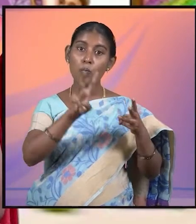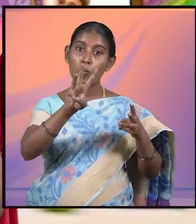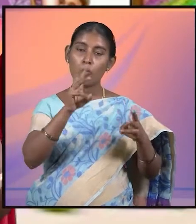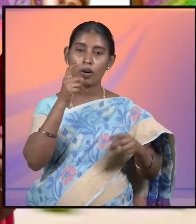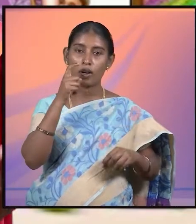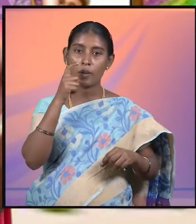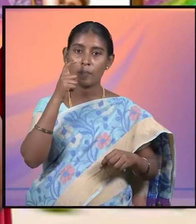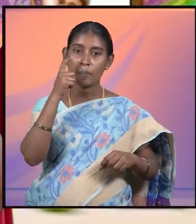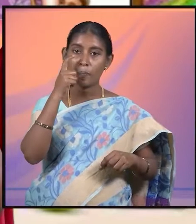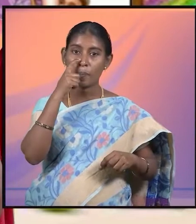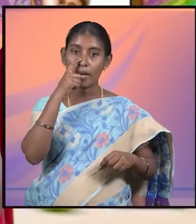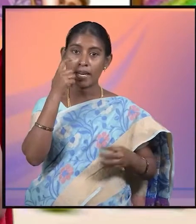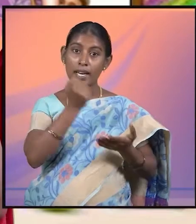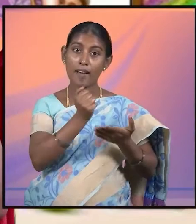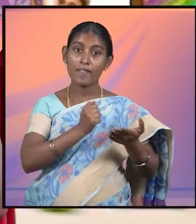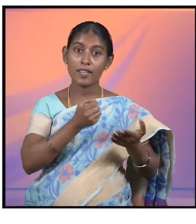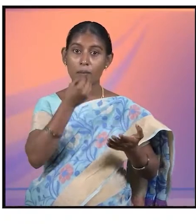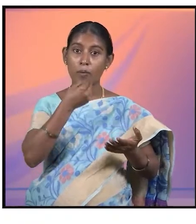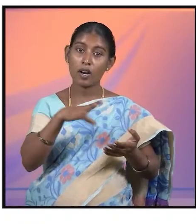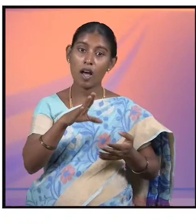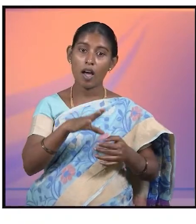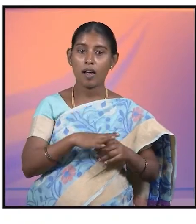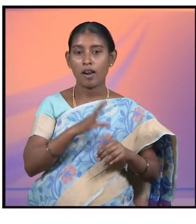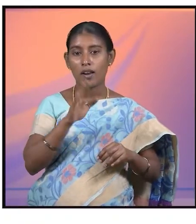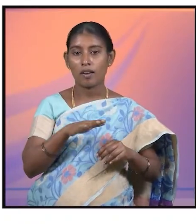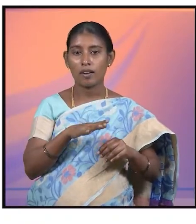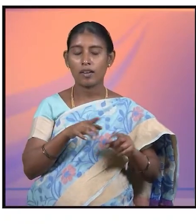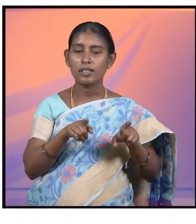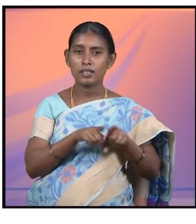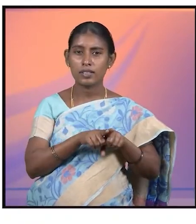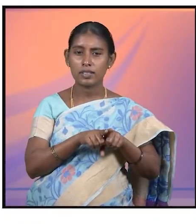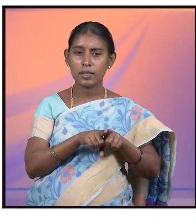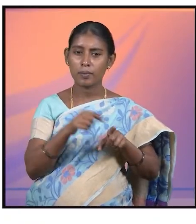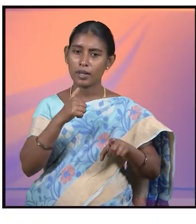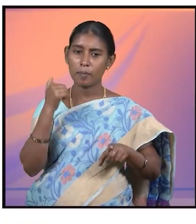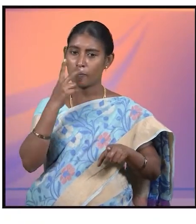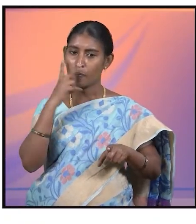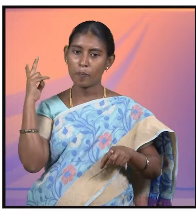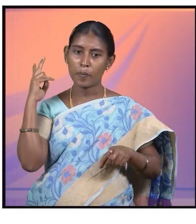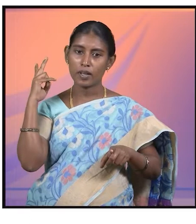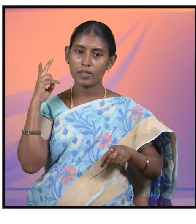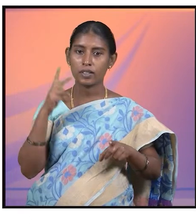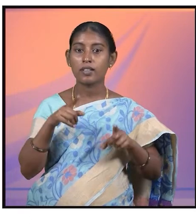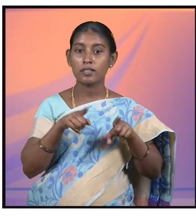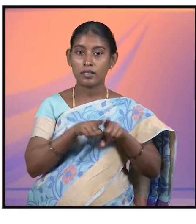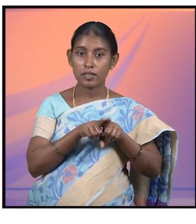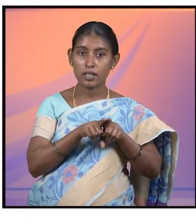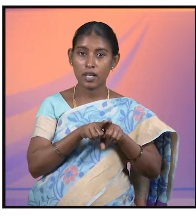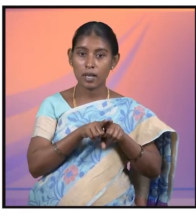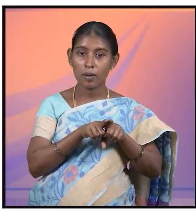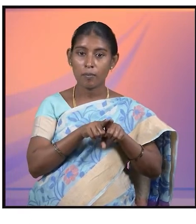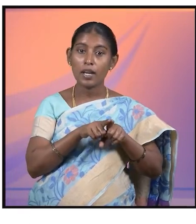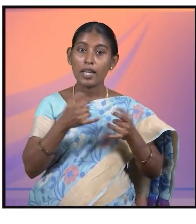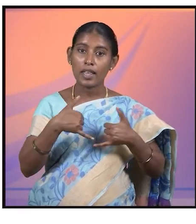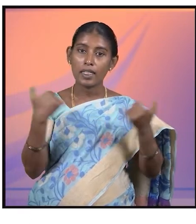பாடல்கள் அதர்வண வேதத்திலும் இருக்கின்றன. ராதா குமுத முகர்ஜி என்ற பேரறிஞர் தாம் எழுதிய